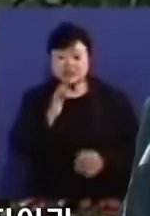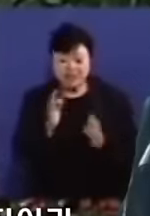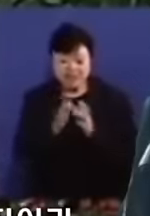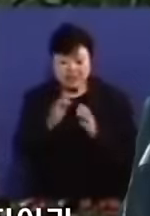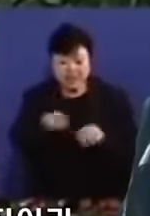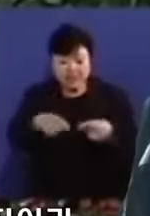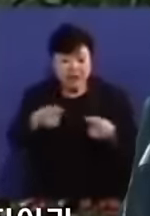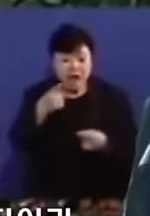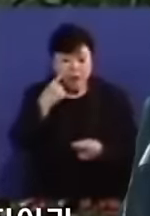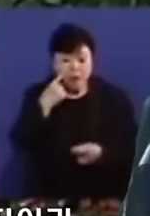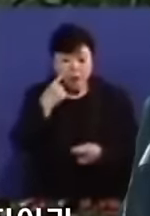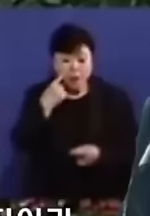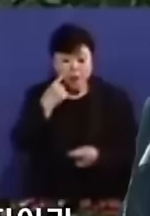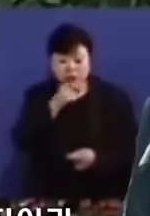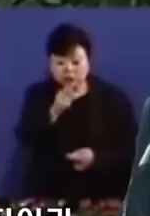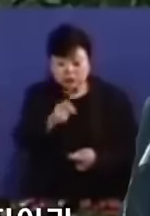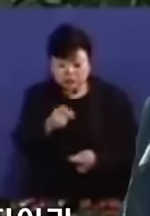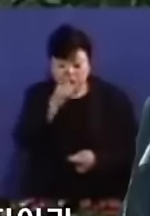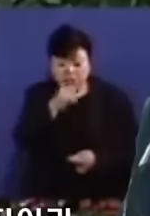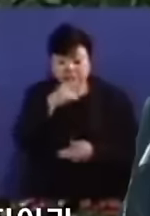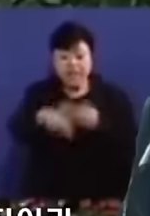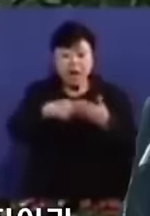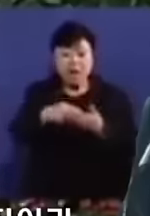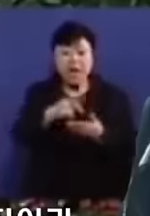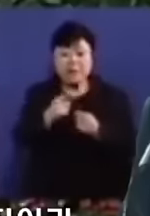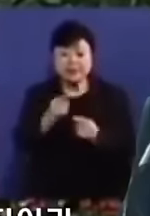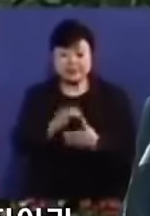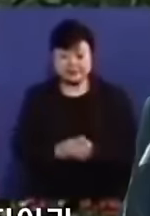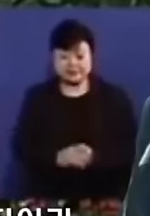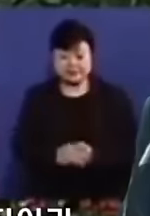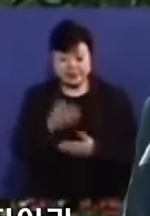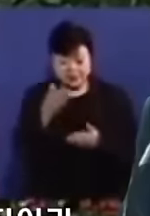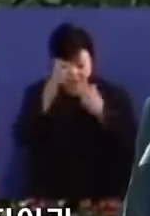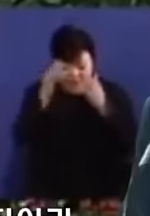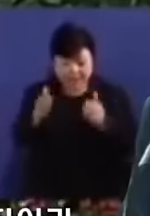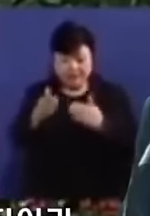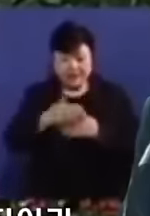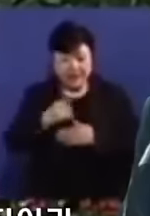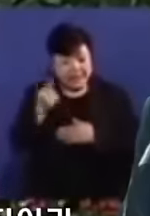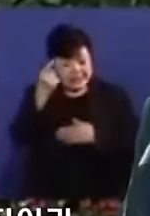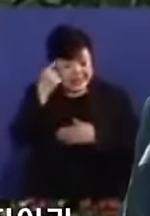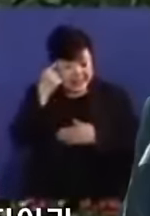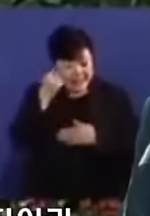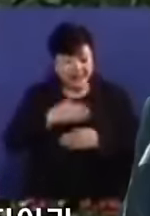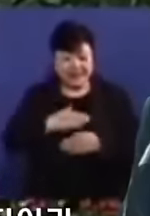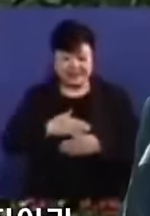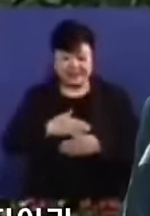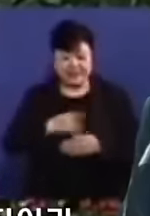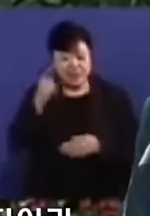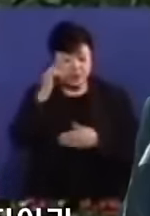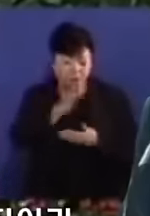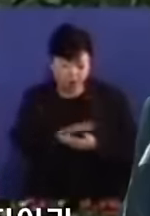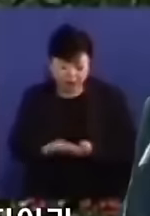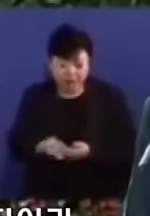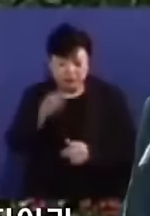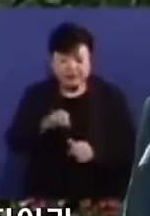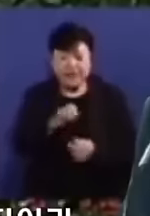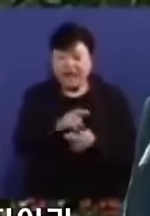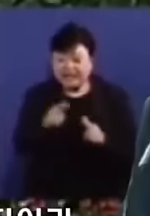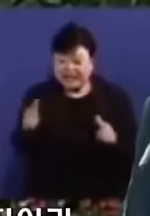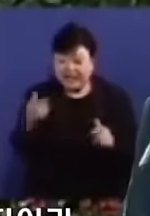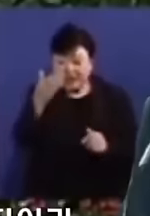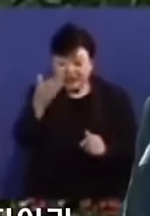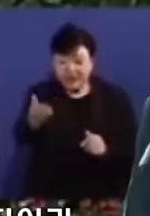보면 이런 성경 구절이 적혀 있습니다. 야훼의 말씀이니라. 너희를 향한 나의 생각은 내가 아나니 평안이요 재앙이